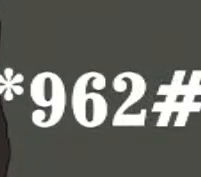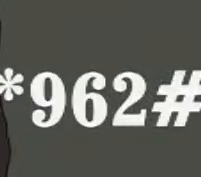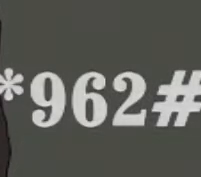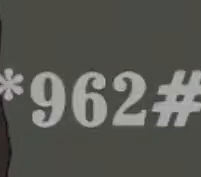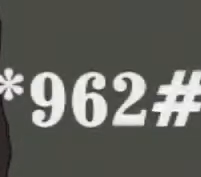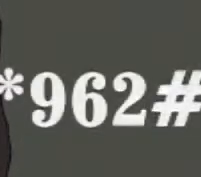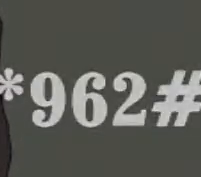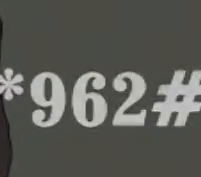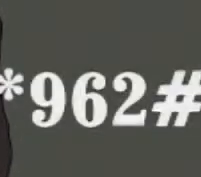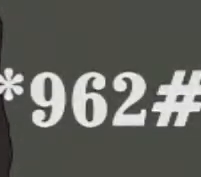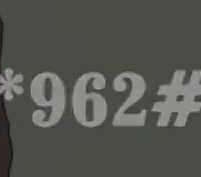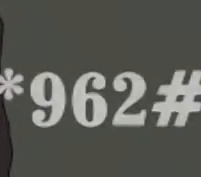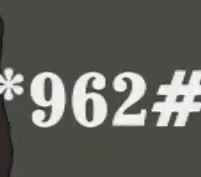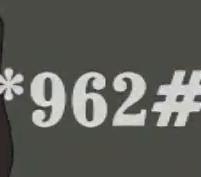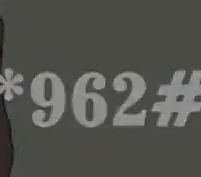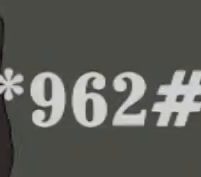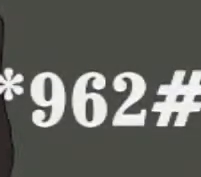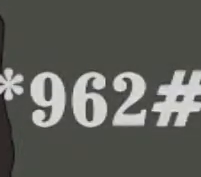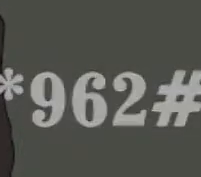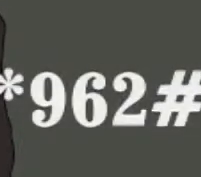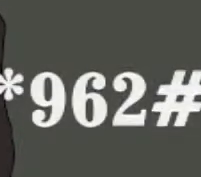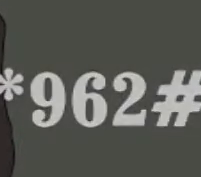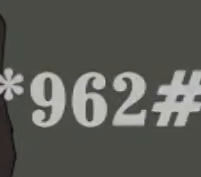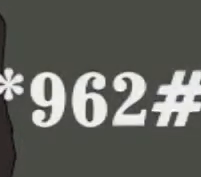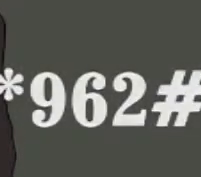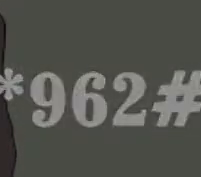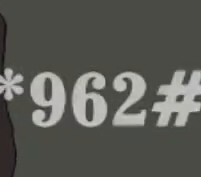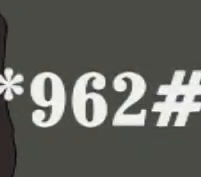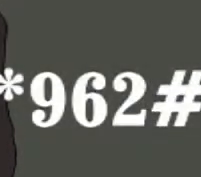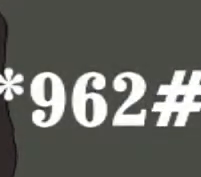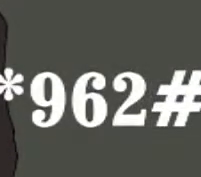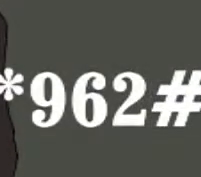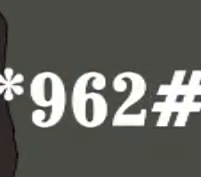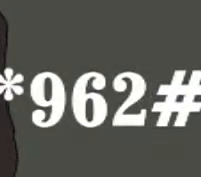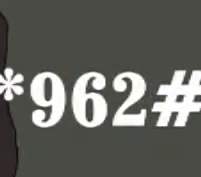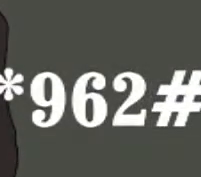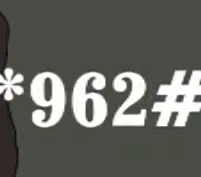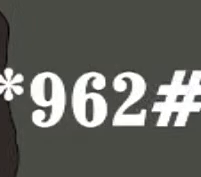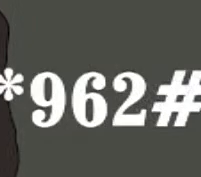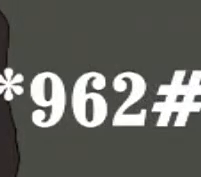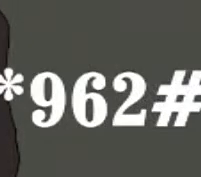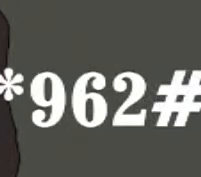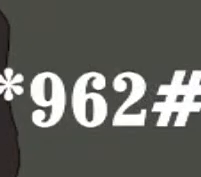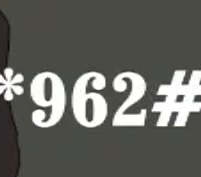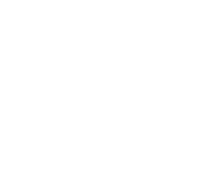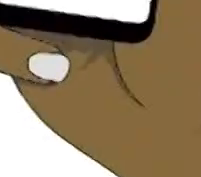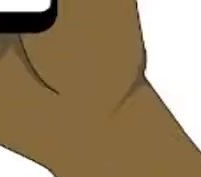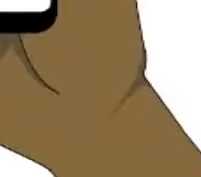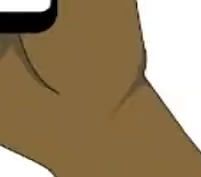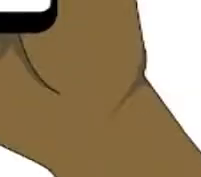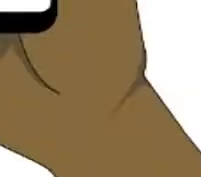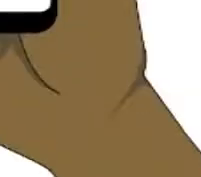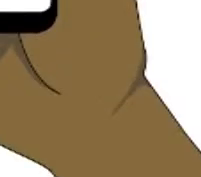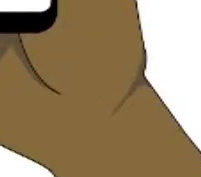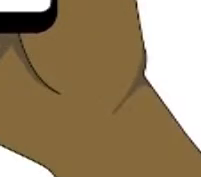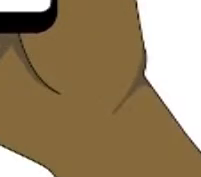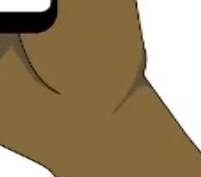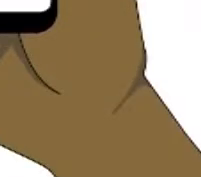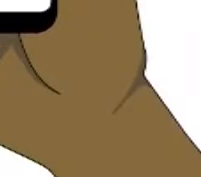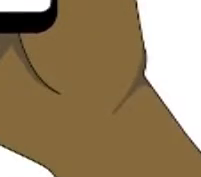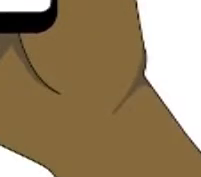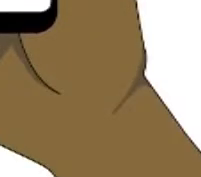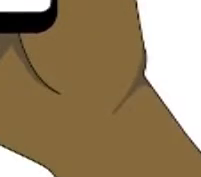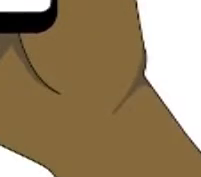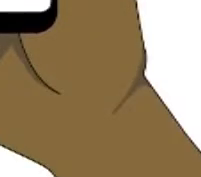Okay? Ukipiga na reverse call, hata mimi sita reverse. Unasikia? Tusisoyane bwana. Ukitaka kupata skiza